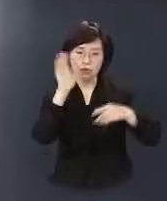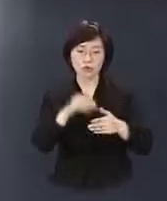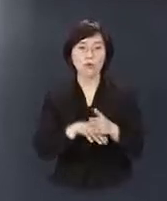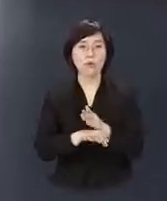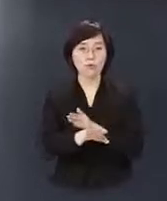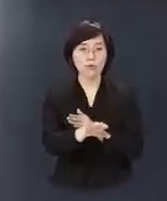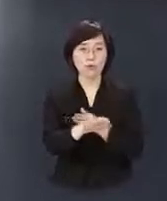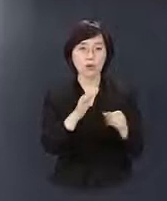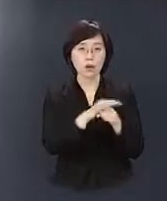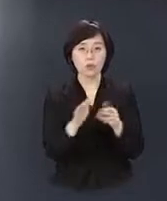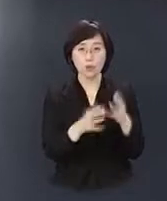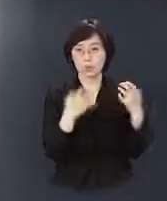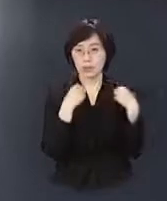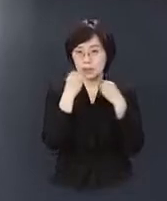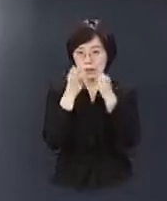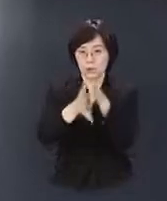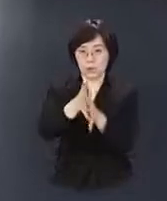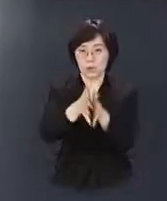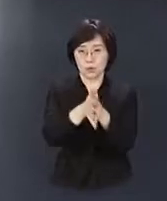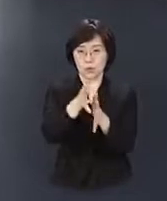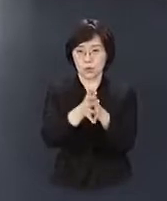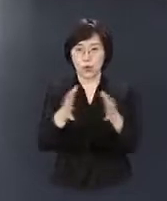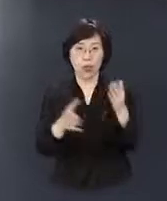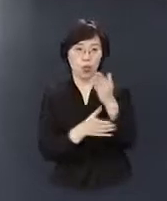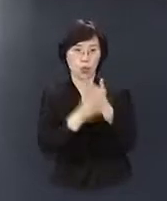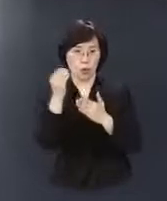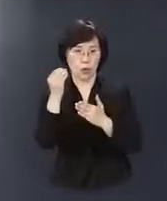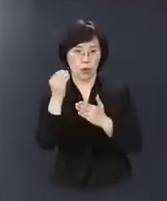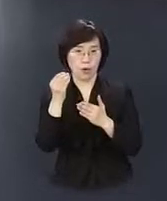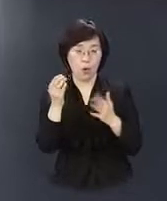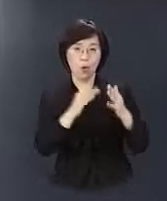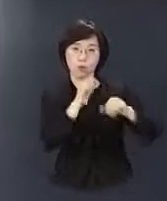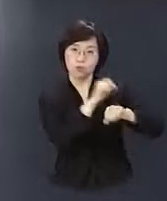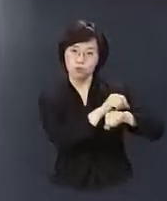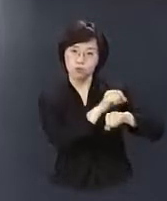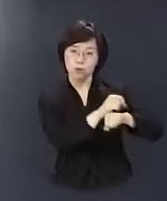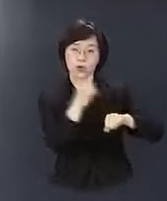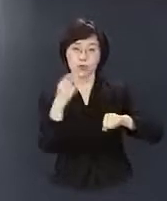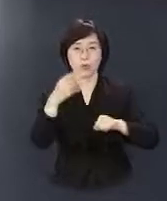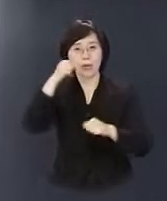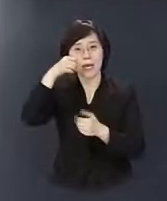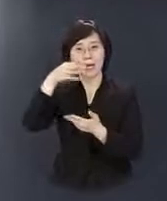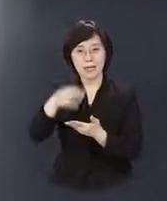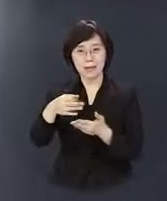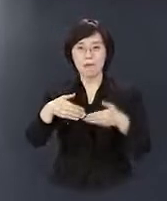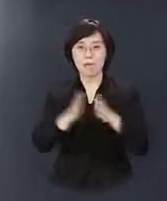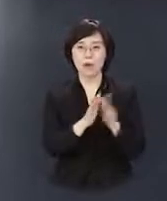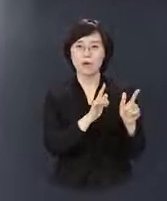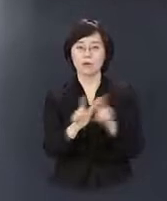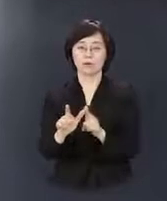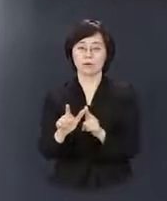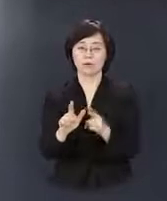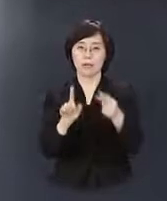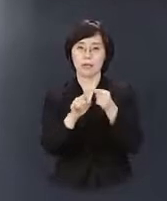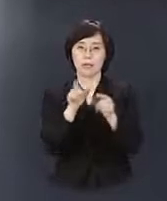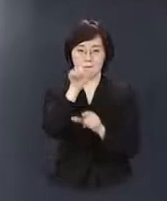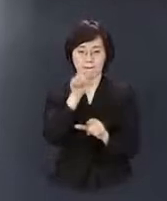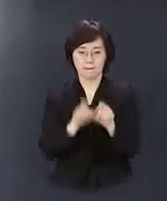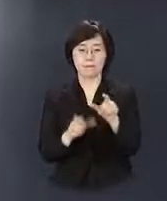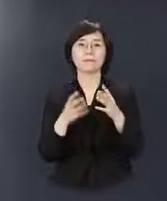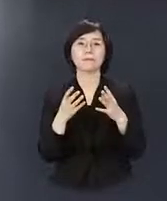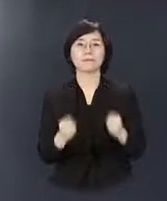낸 경북도청 신도시 통합과 공무원 그리고 예산과 폐교 되게 주제가 상위권에